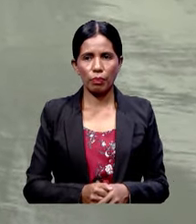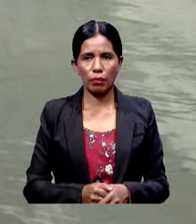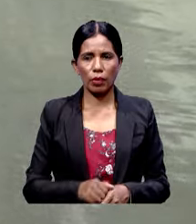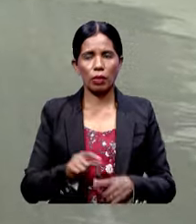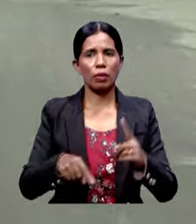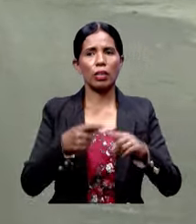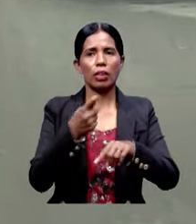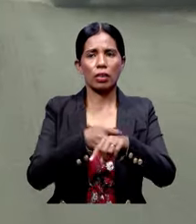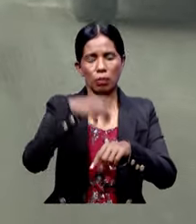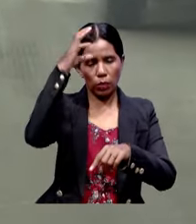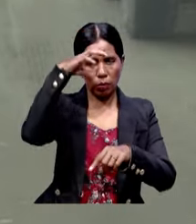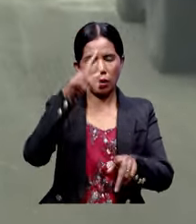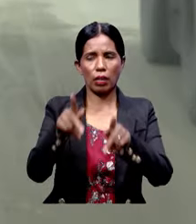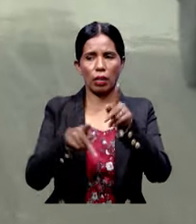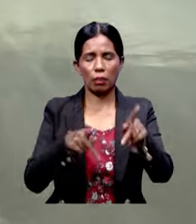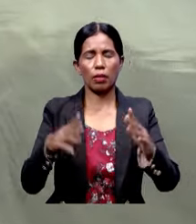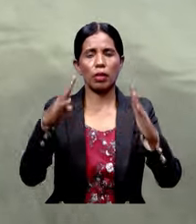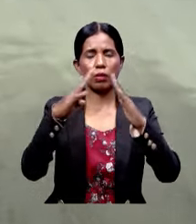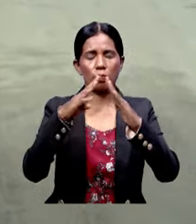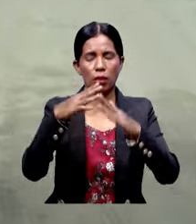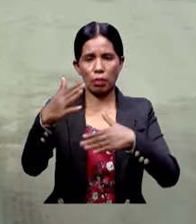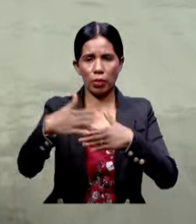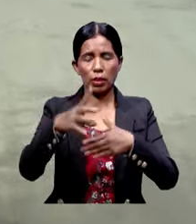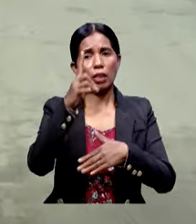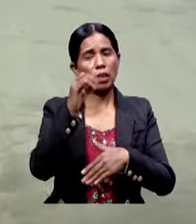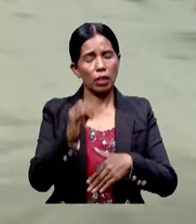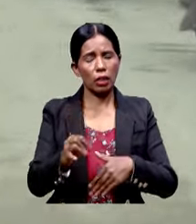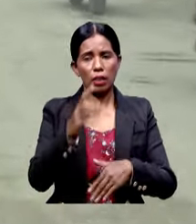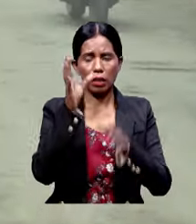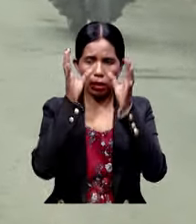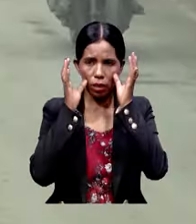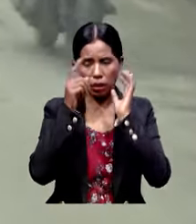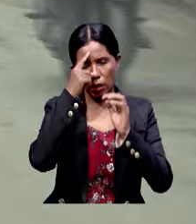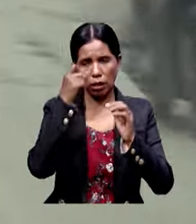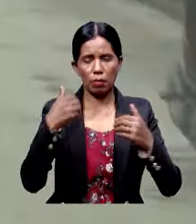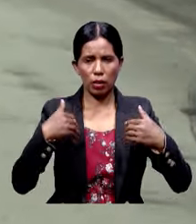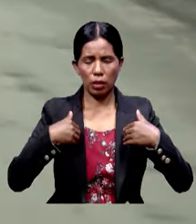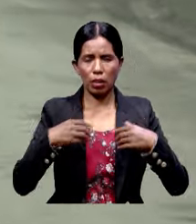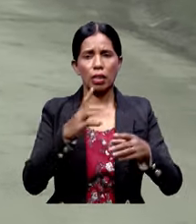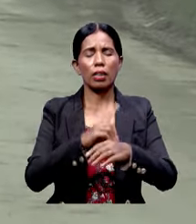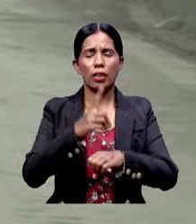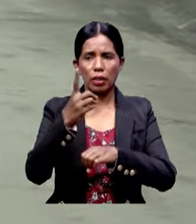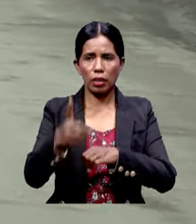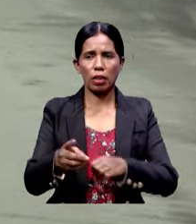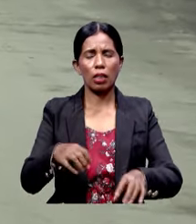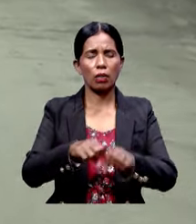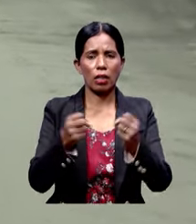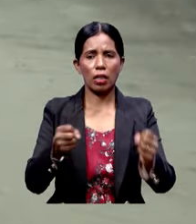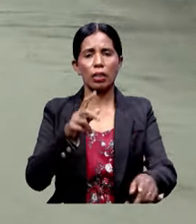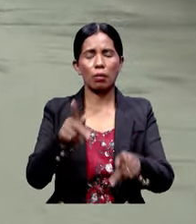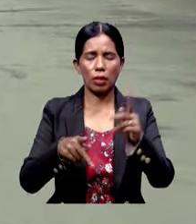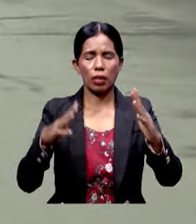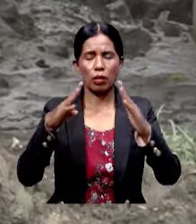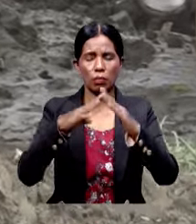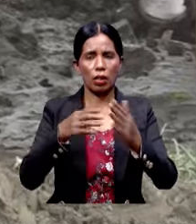Banjir tempo udang komunidade nebe hela iha capital Dili Tristi tambah sempre mosu inundação hodi sobu komunidade nia uma no